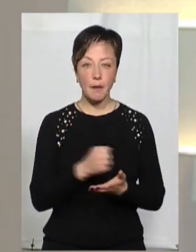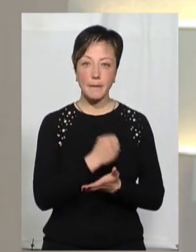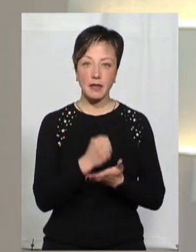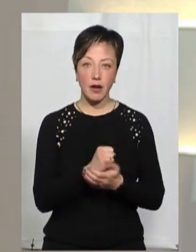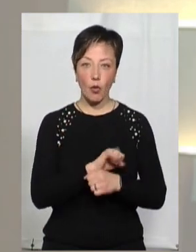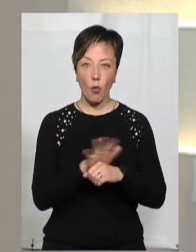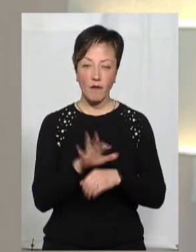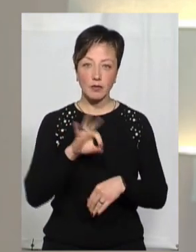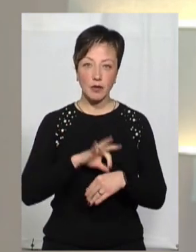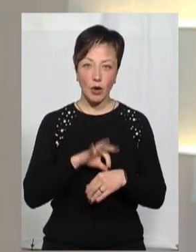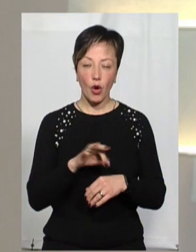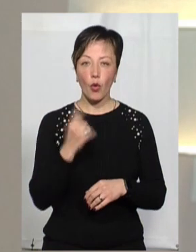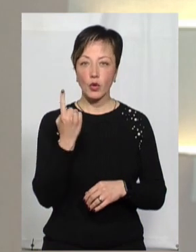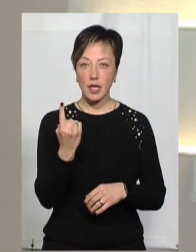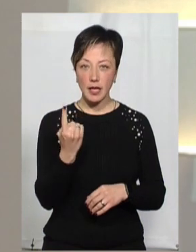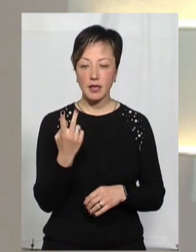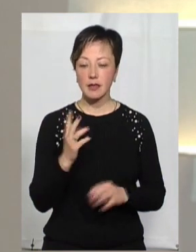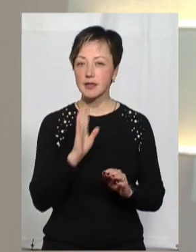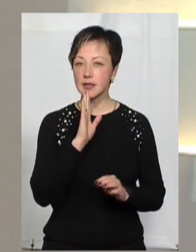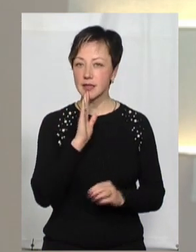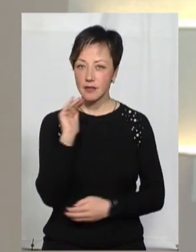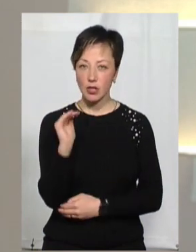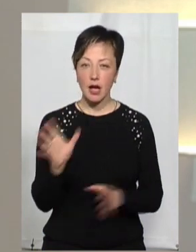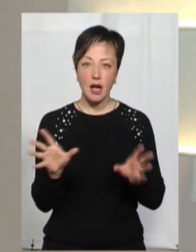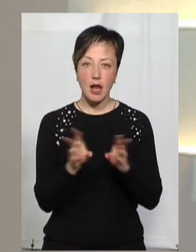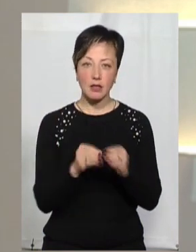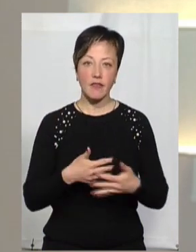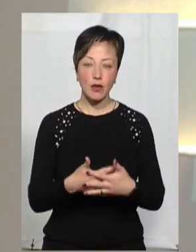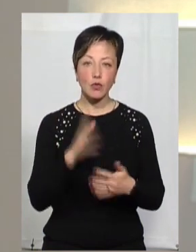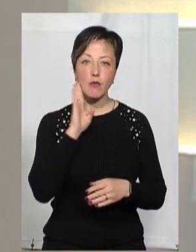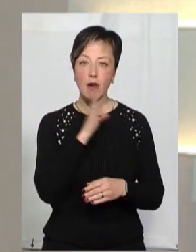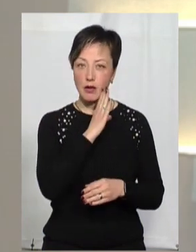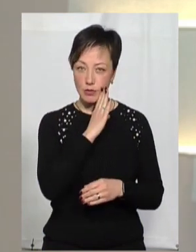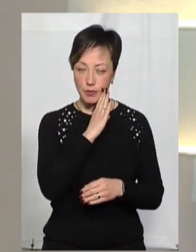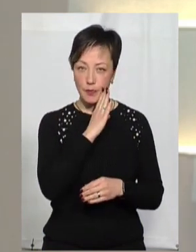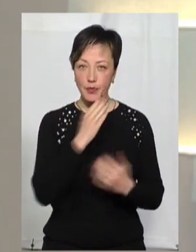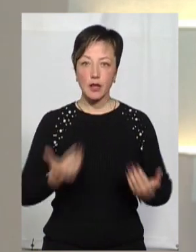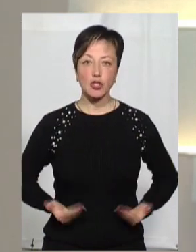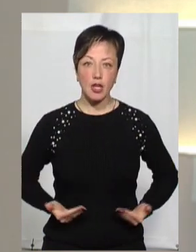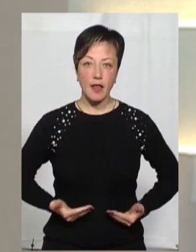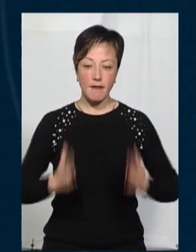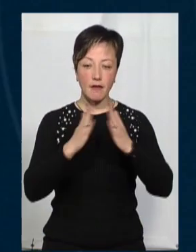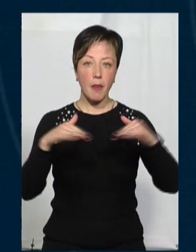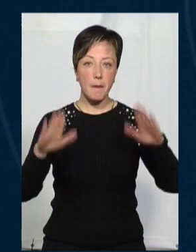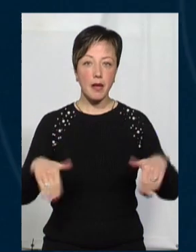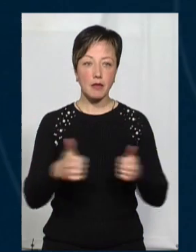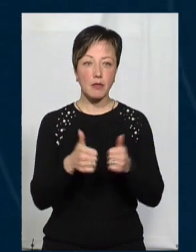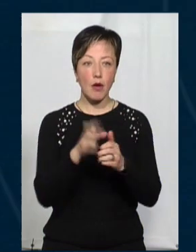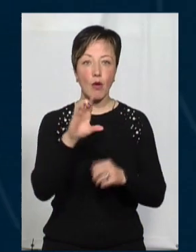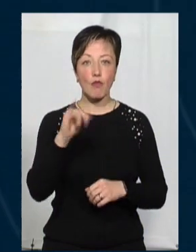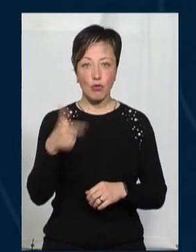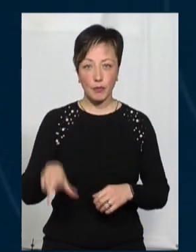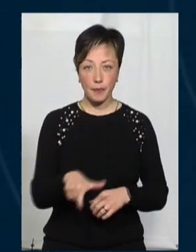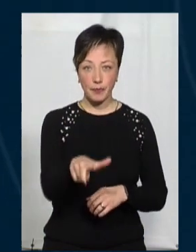підтвердили COVID-19 у однієї з двох дівчаток, які разом із вагітною матір'ю жили у наметі поблизу Південного Бугу